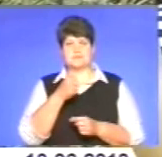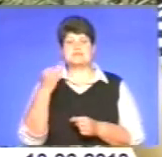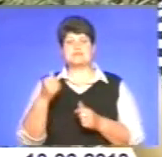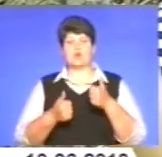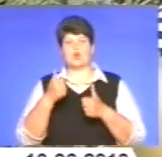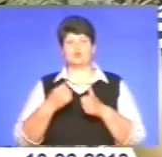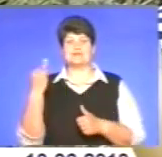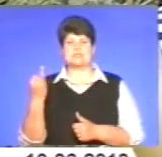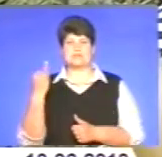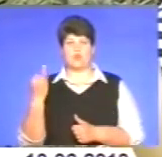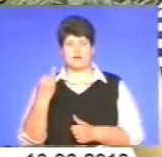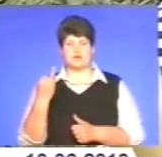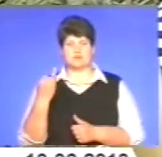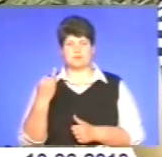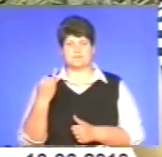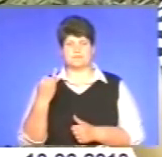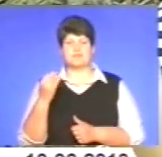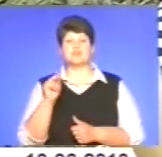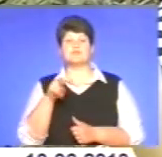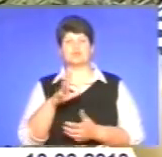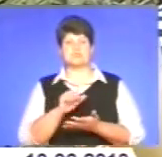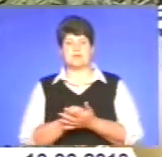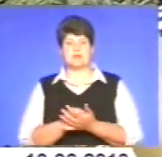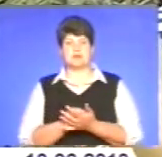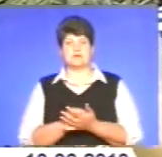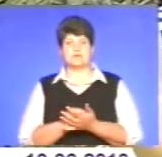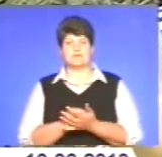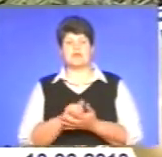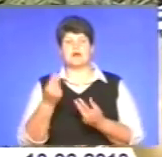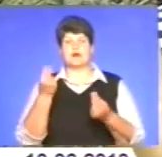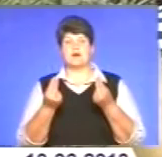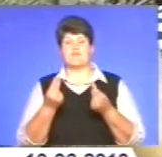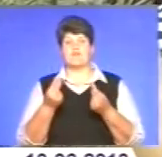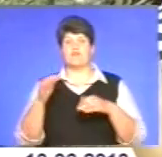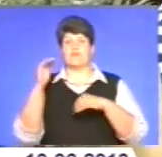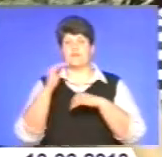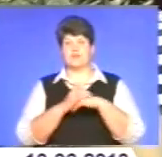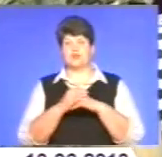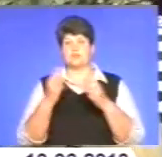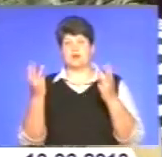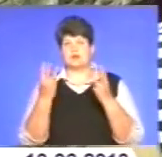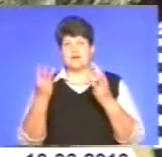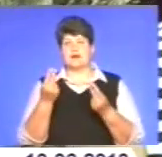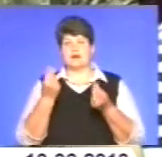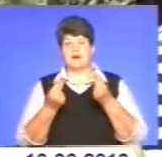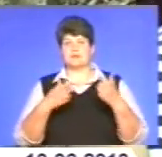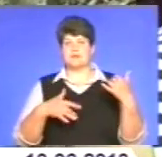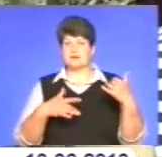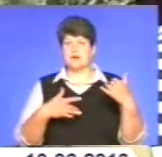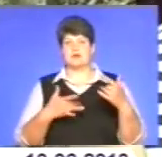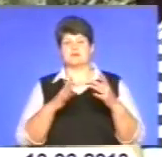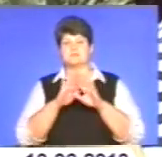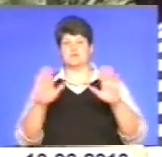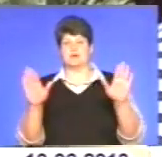конкурс історичний. Ще розкажіть, чим ви тут займаєтеся, крім того, щоб брати участь? Граємо вечором. Ми біля костра граємо на гітарі, співаємо різні